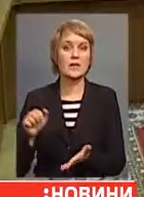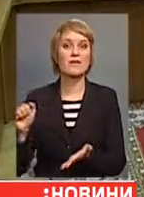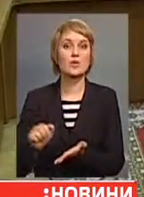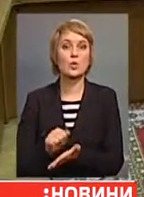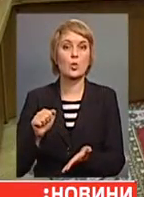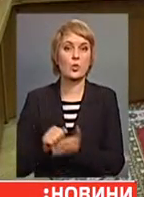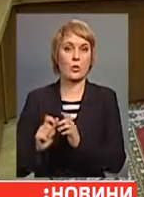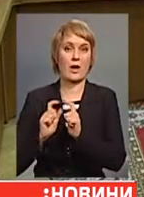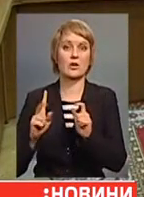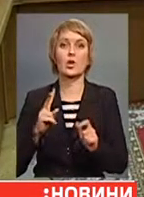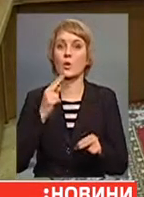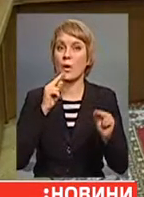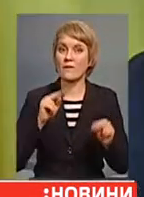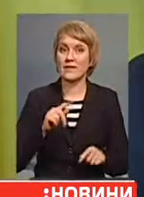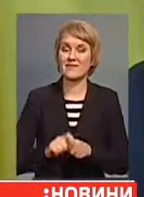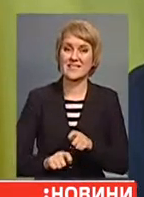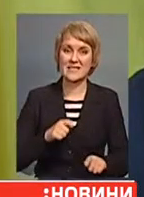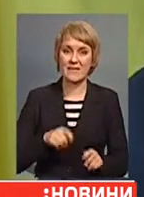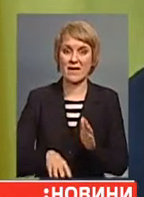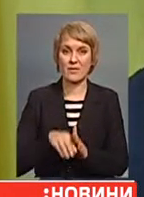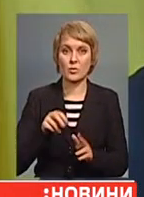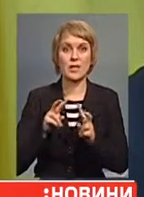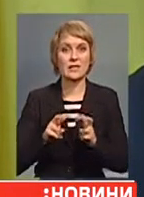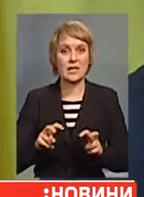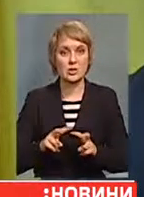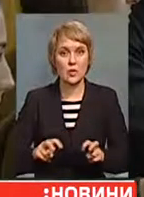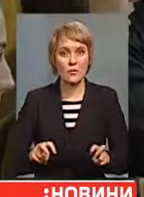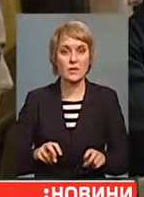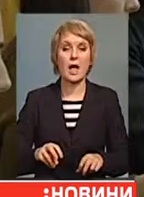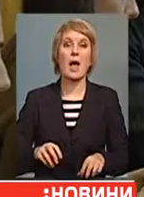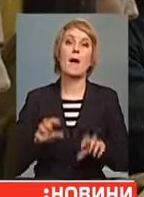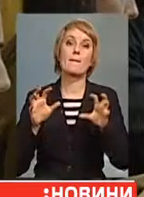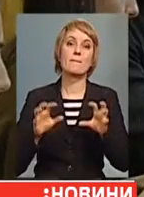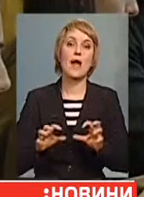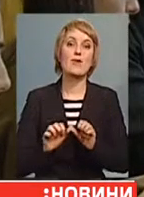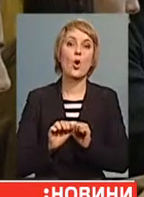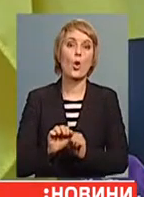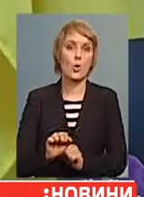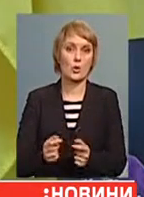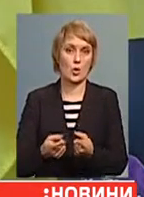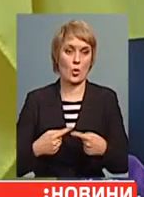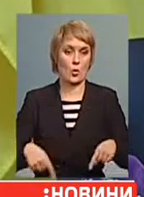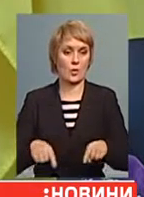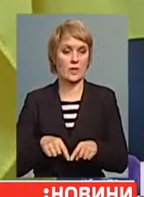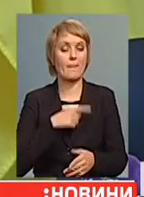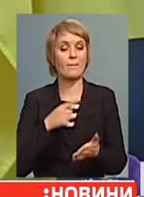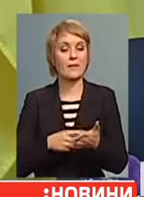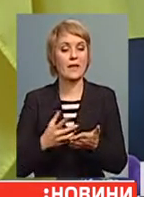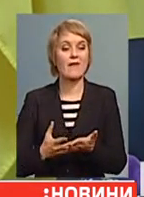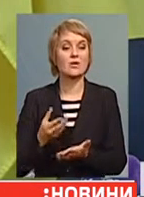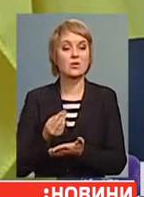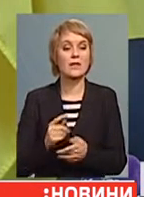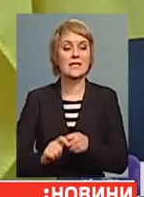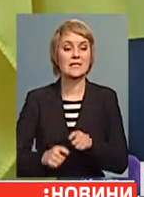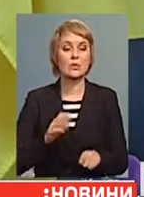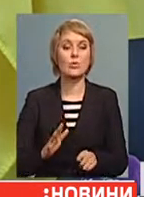Хто винен у зриві виборів, з'ясують правоохоронні органи, каже голова ЦВК Михайло Охендовський. Питанням відшкодування збитків будуть